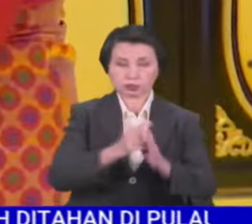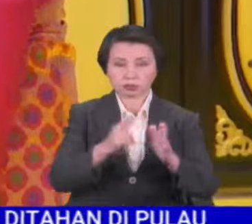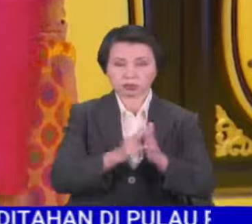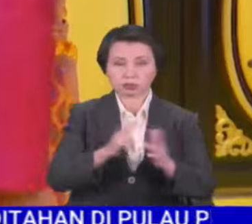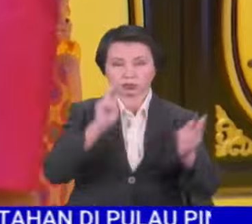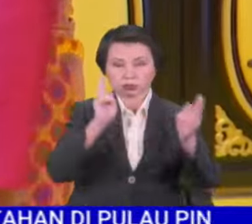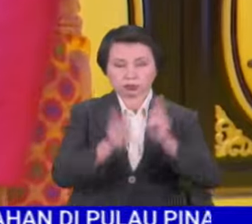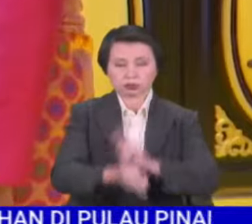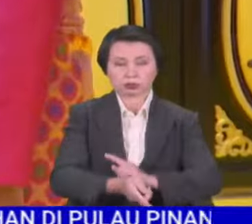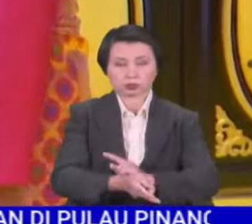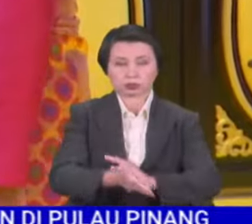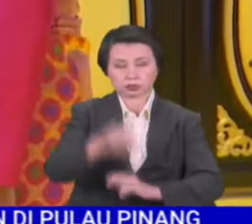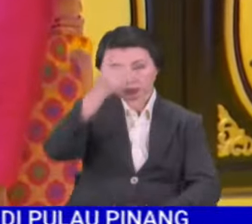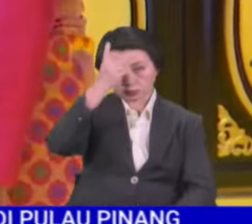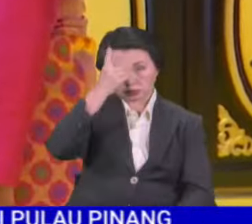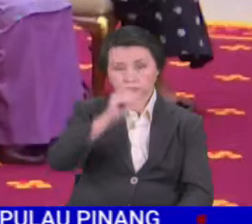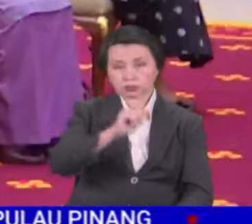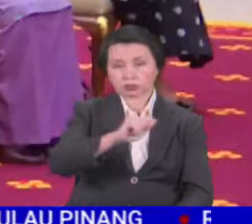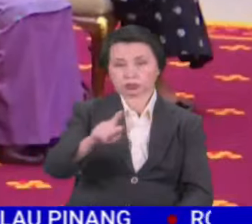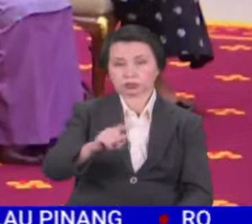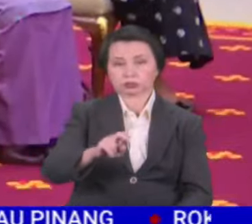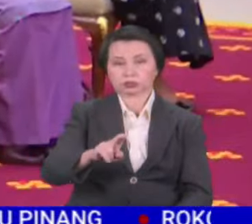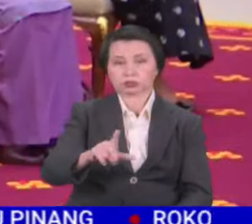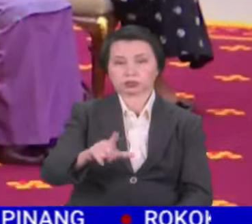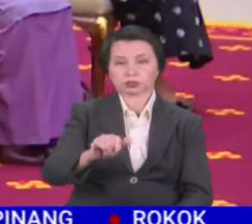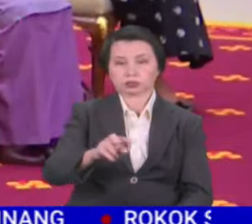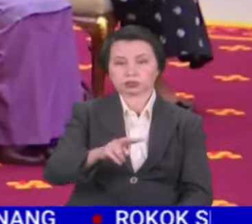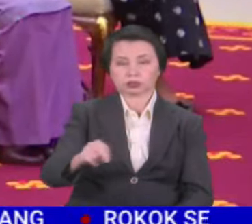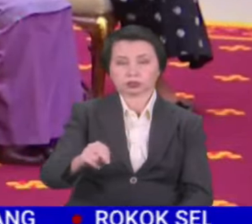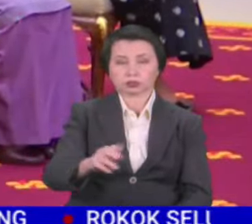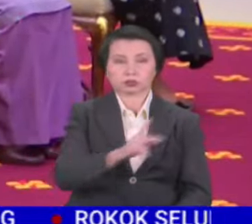Reformasi institusi Datuk Sri azalino